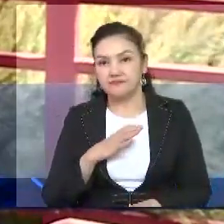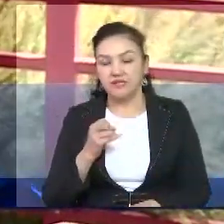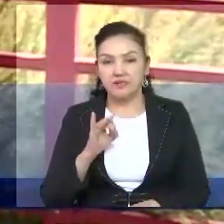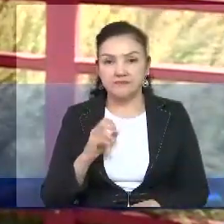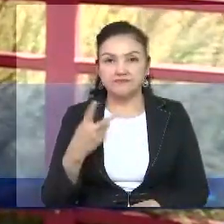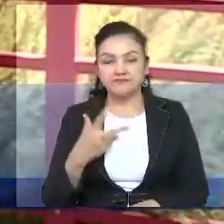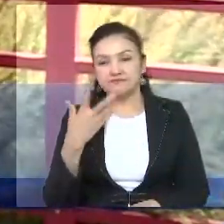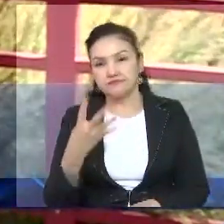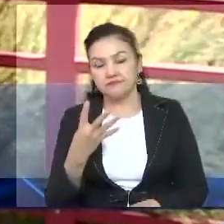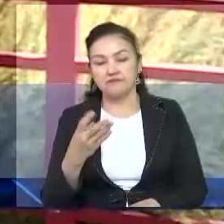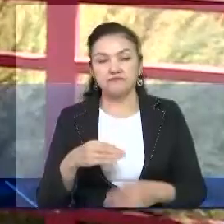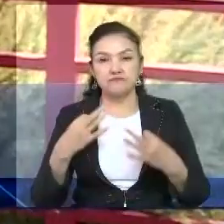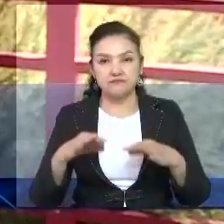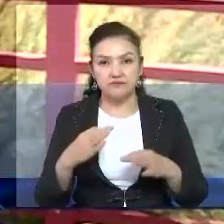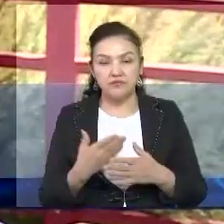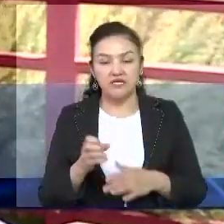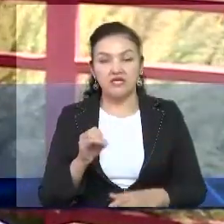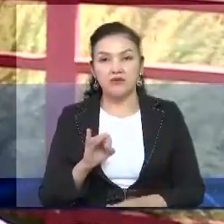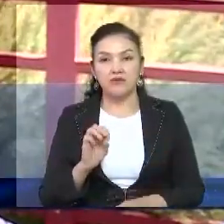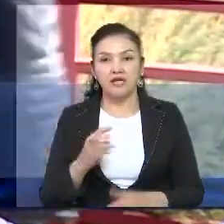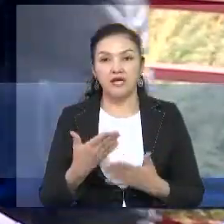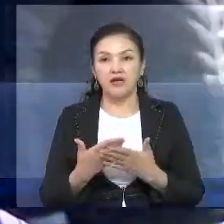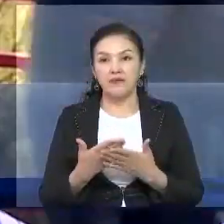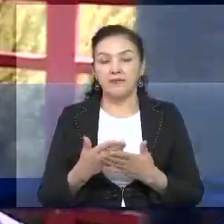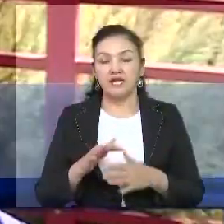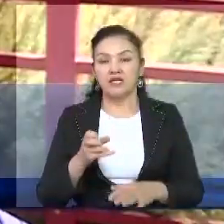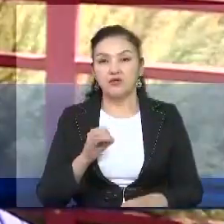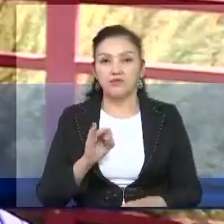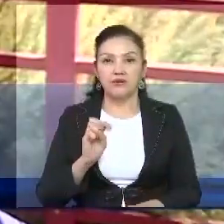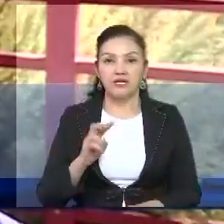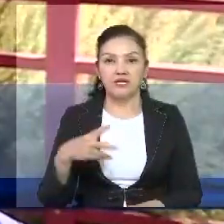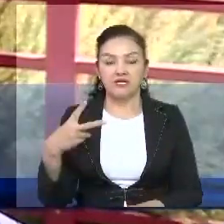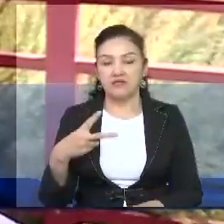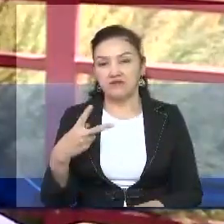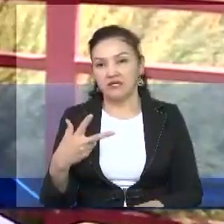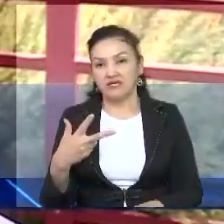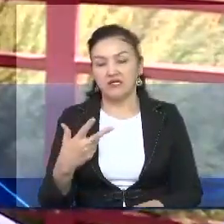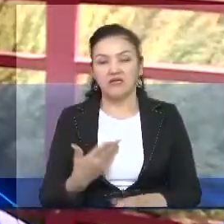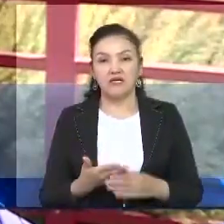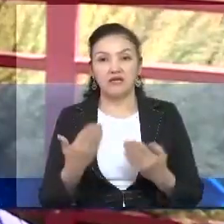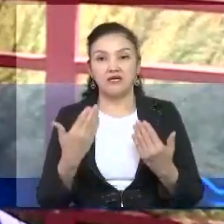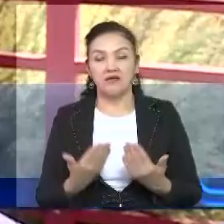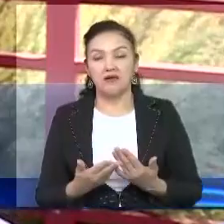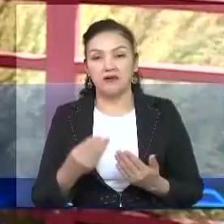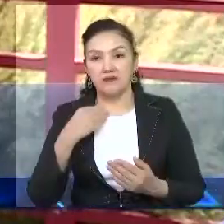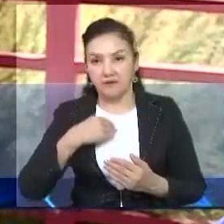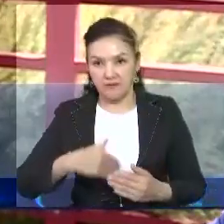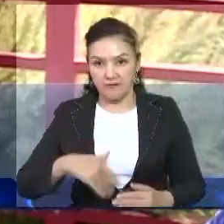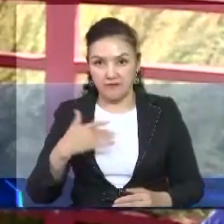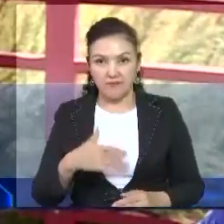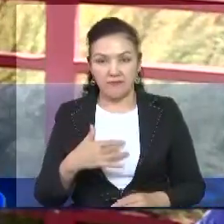арахидоновая, 3-4 свободных валентности. Арахидоновая, линолевая, линоленовая – 2-3. То есть они, попадая в